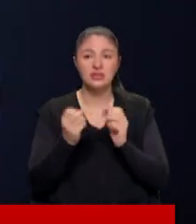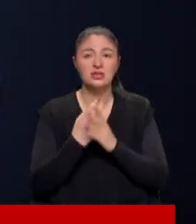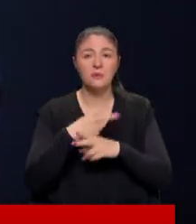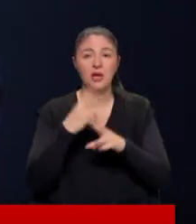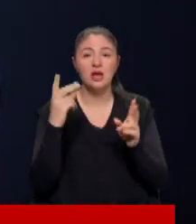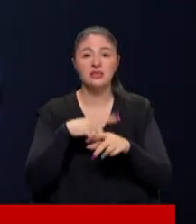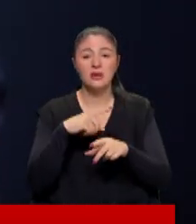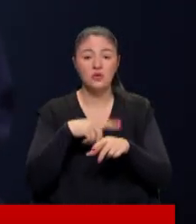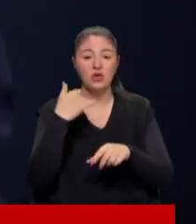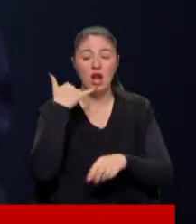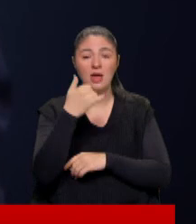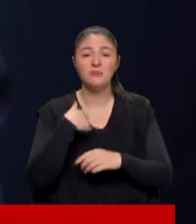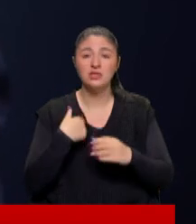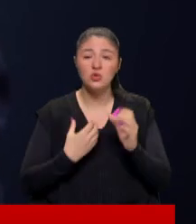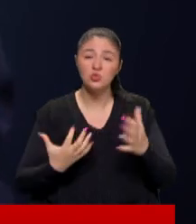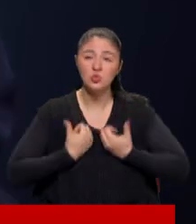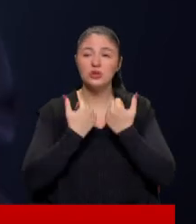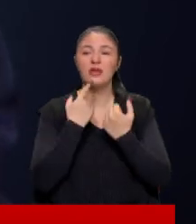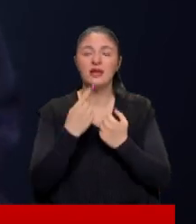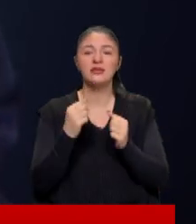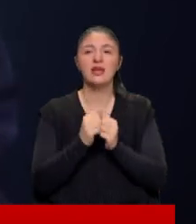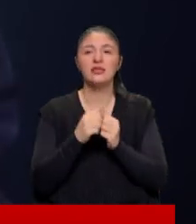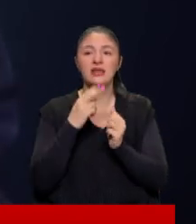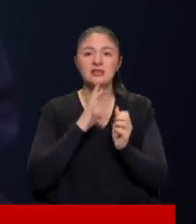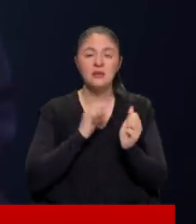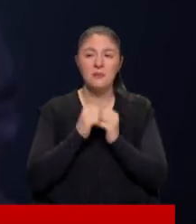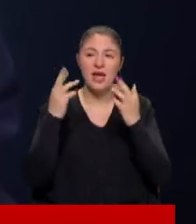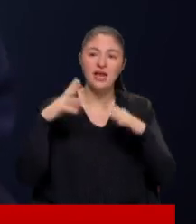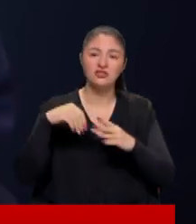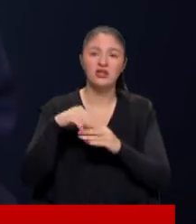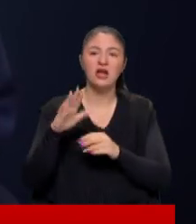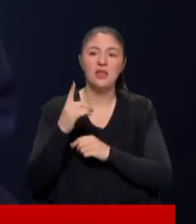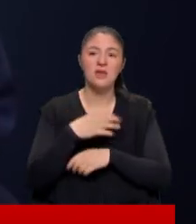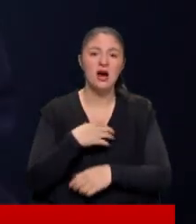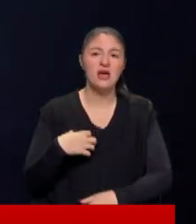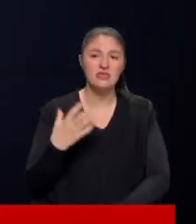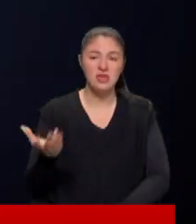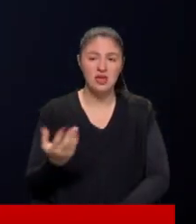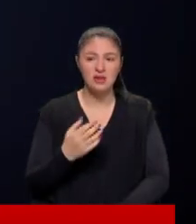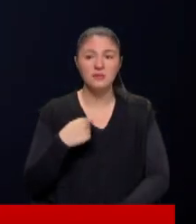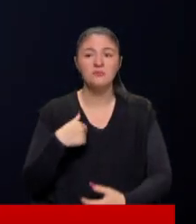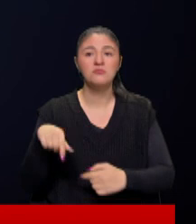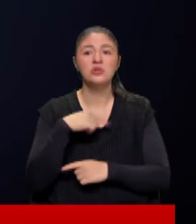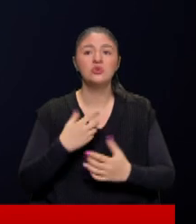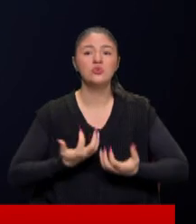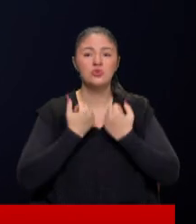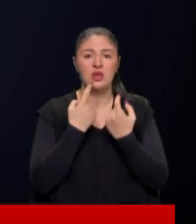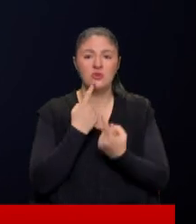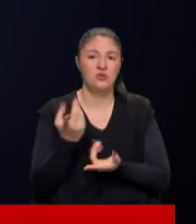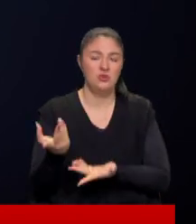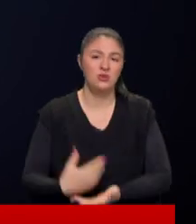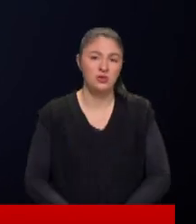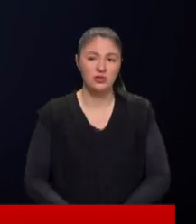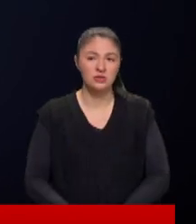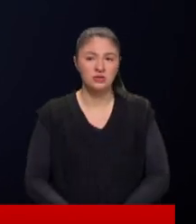Sabaha karşı onu arayan, bizi kurtar diyen yanında kızıyla enkaz altında kalan bir anneydi. Bizi kurtar diyor.